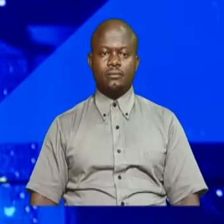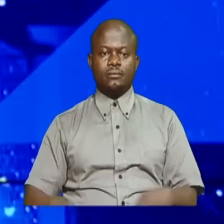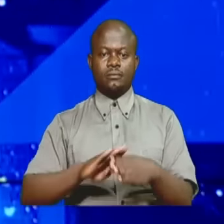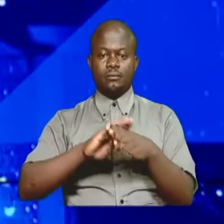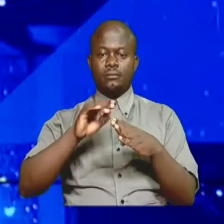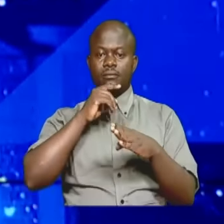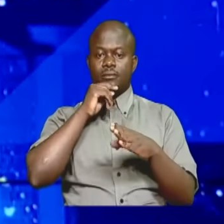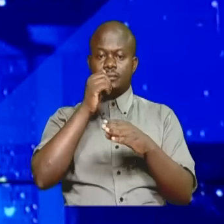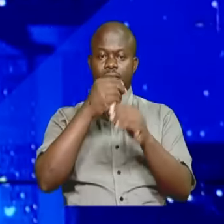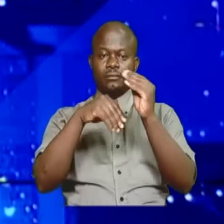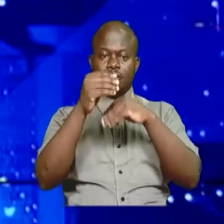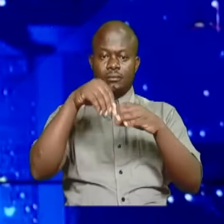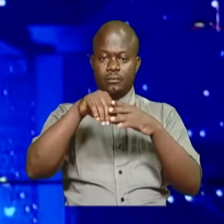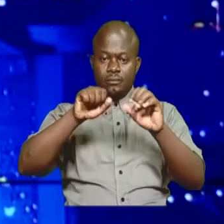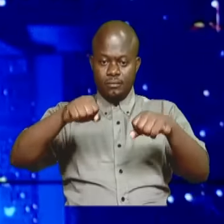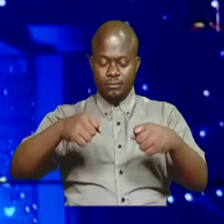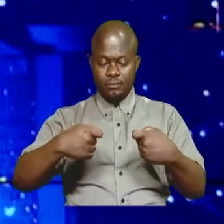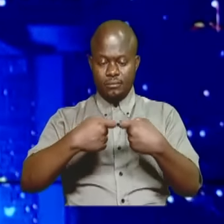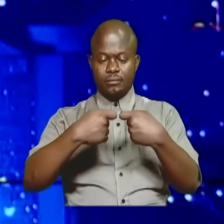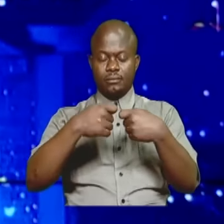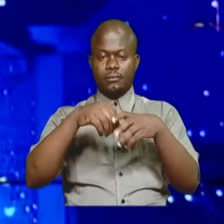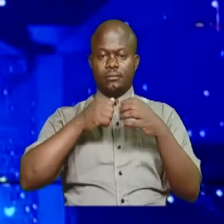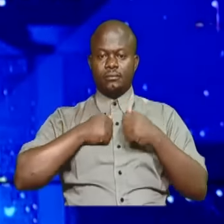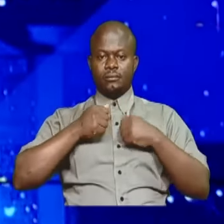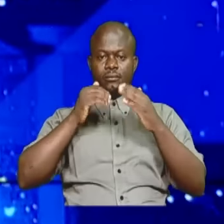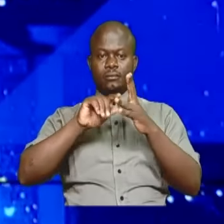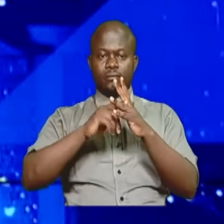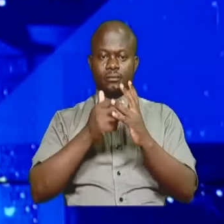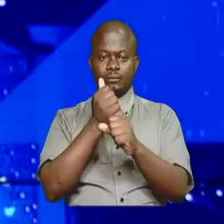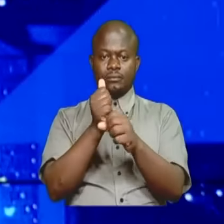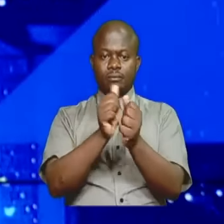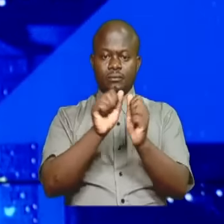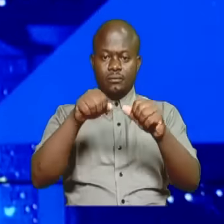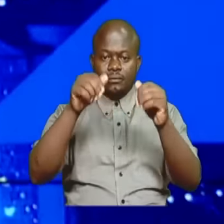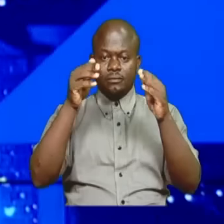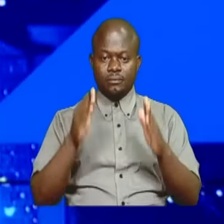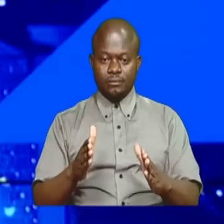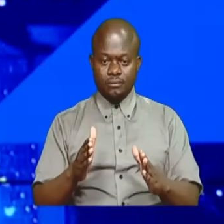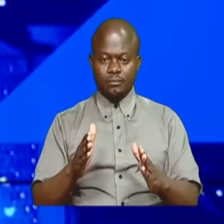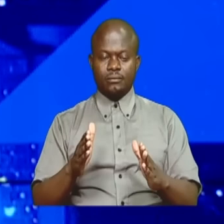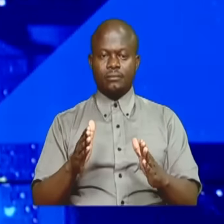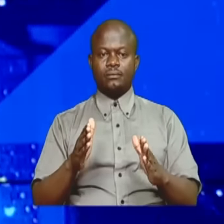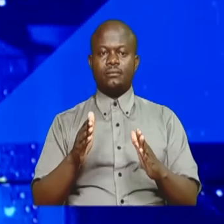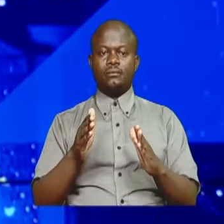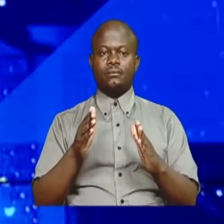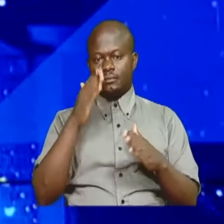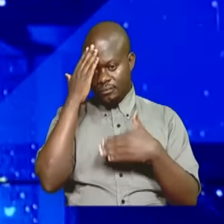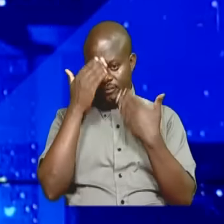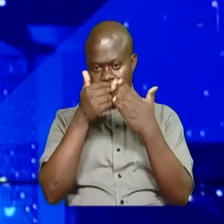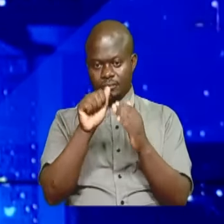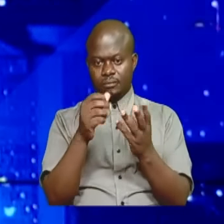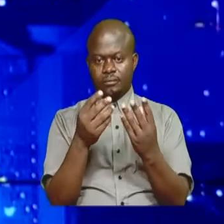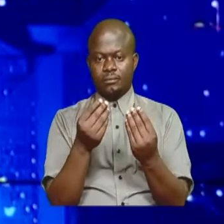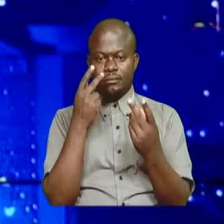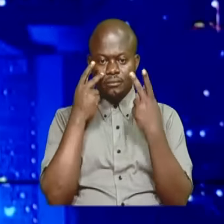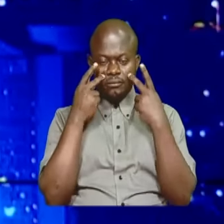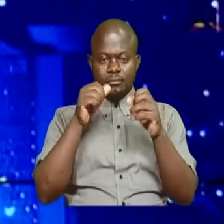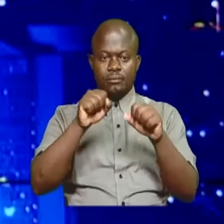Abashoramari bacuruza moto z'amashanyarazi mu Rwanda batangiye gukorana n'abamotari batwara abagenzi mu rwego rwo kuborohereza kubona